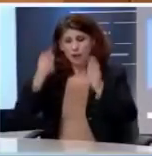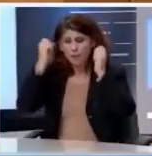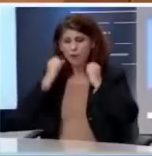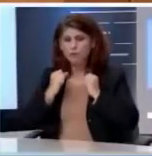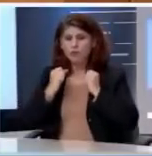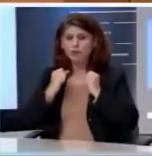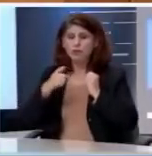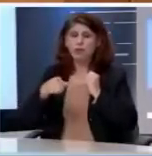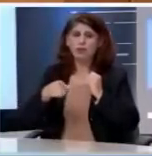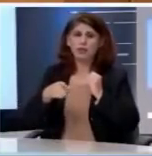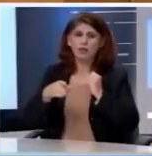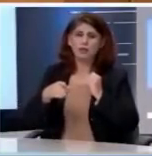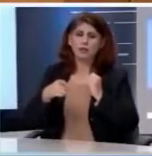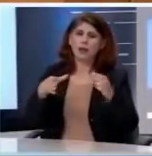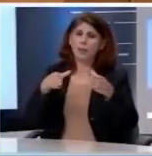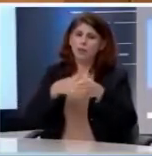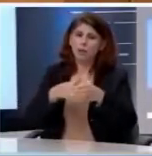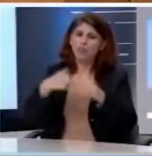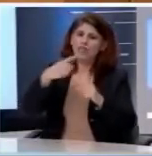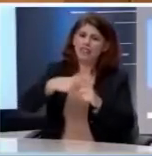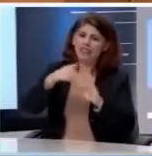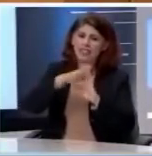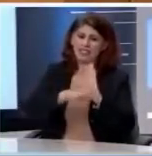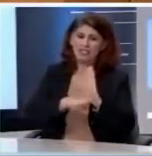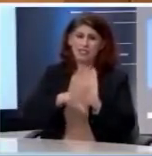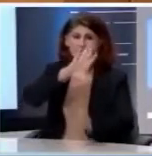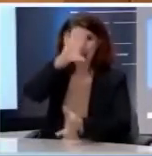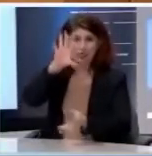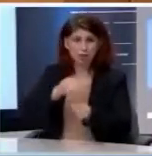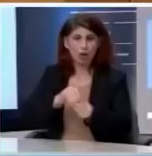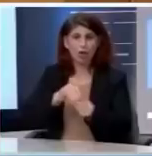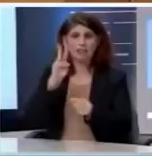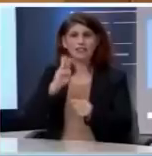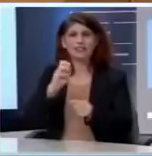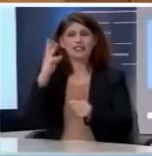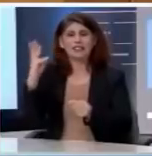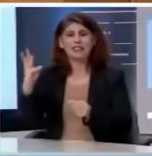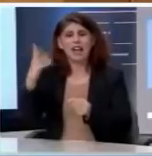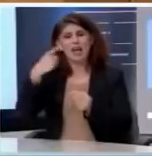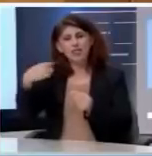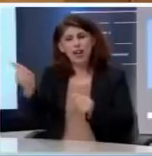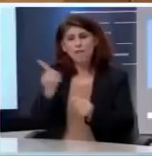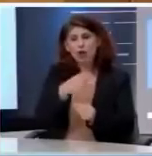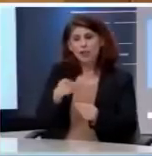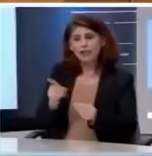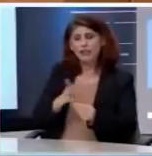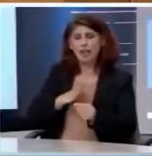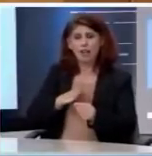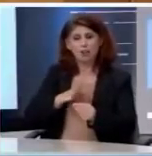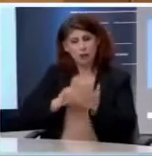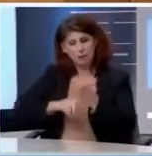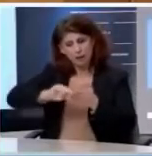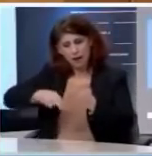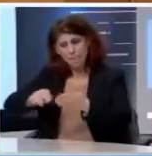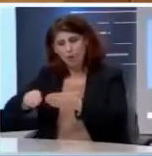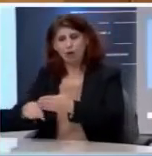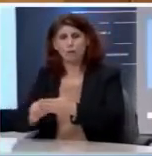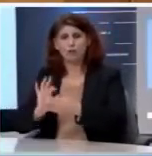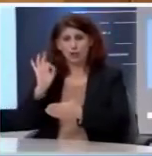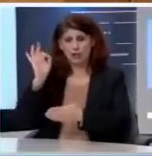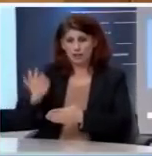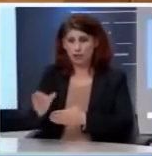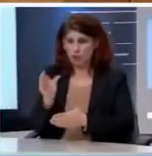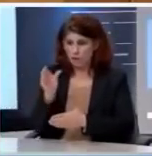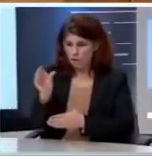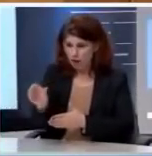του, η επιτροπή θετικής λίστας. Στο σύνολο, 33 διαφορετικά άτομα έπρεπε να υπογράψουν για να φτάσει